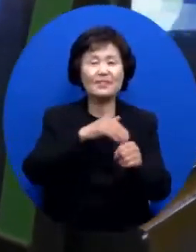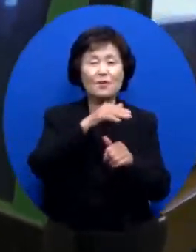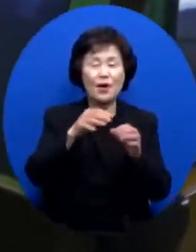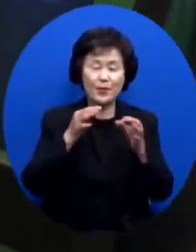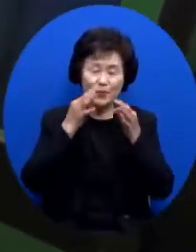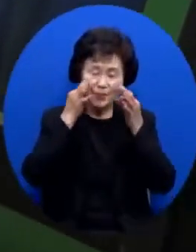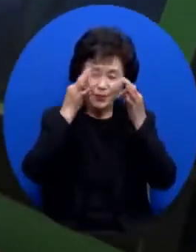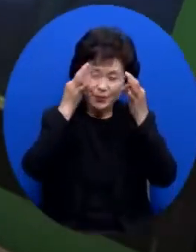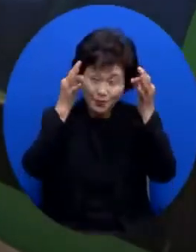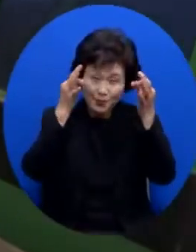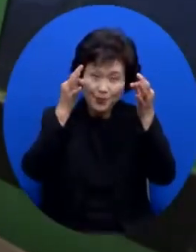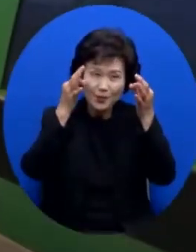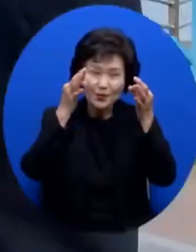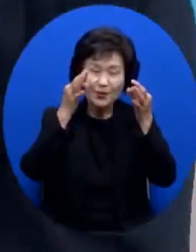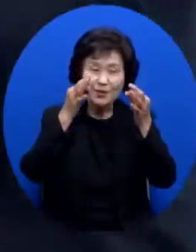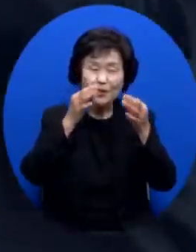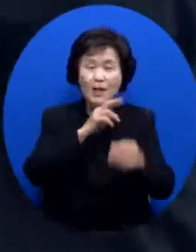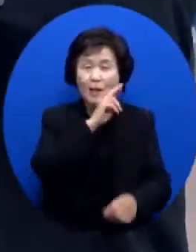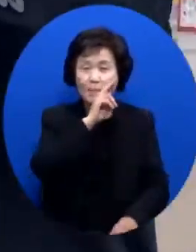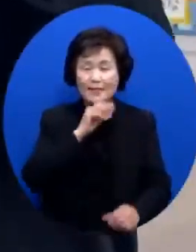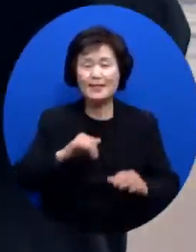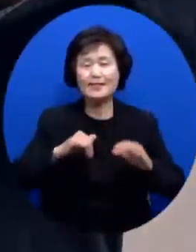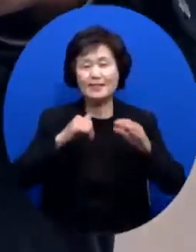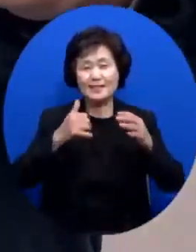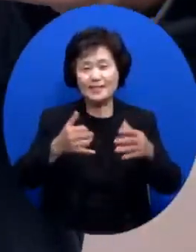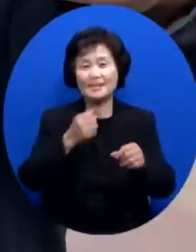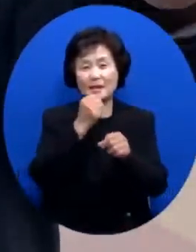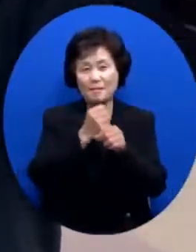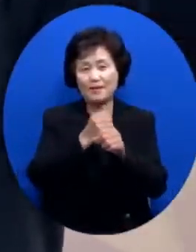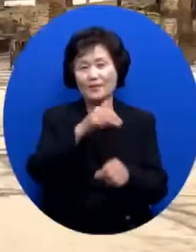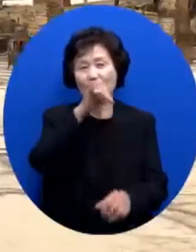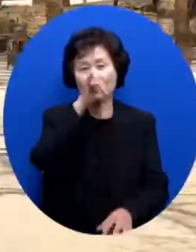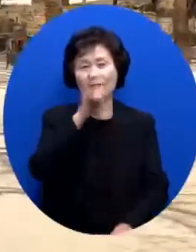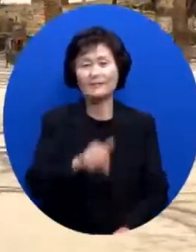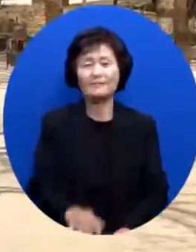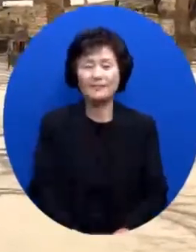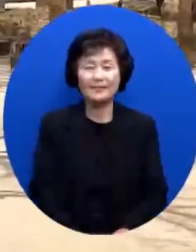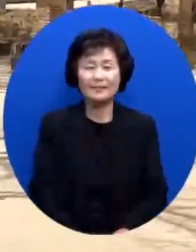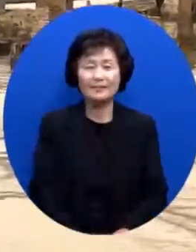장벽 없는 세상을 만들어가고 있습니다. CTS 뉴스 김수지입니다.